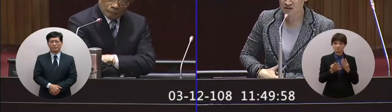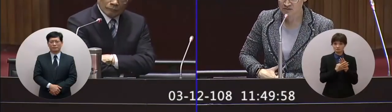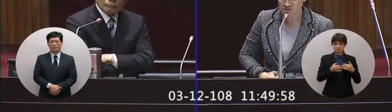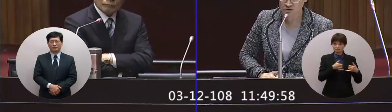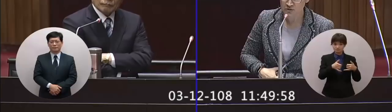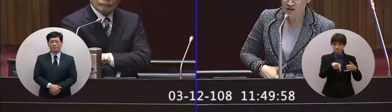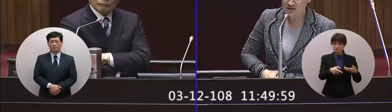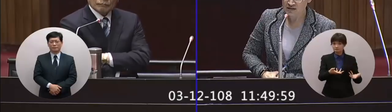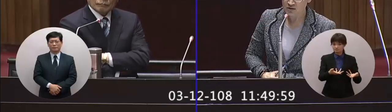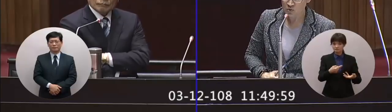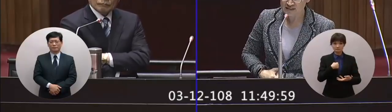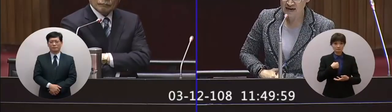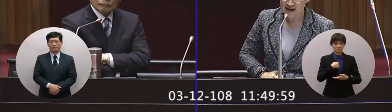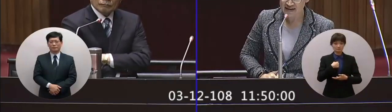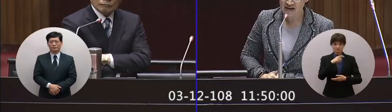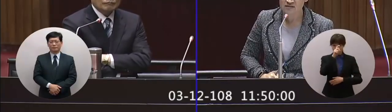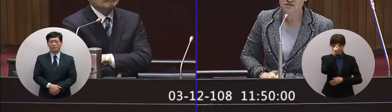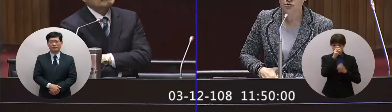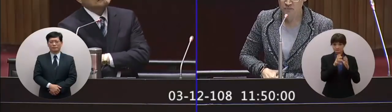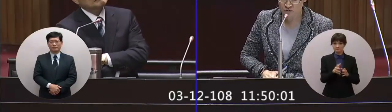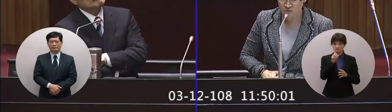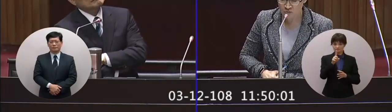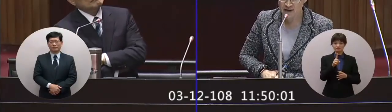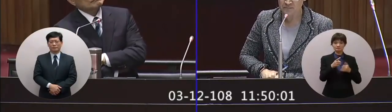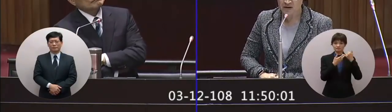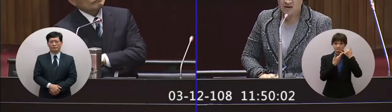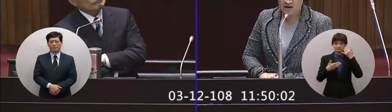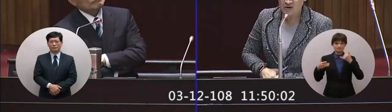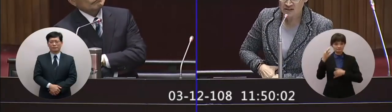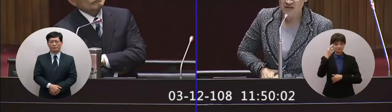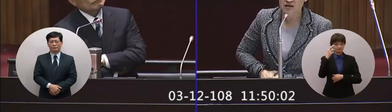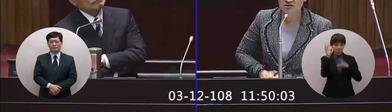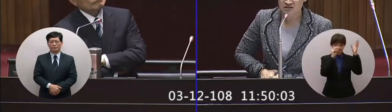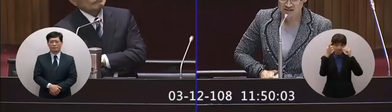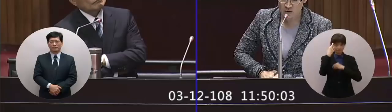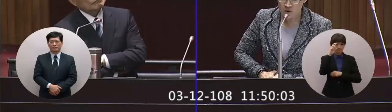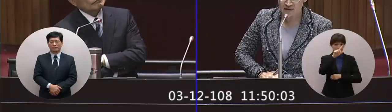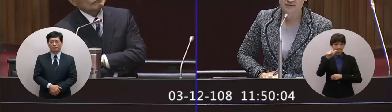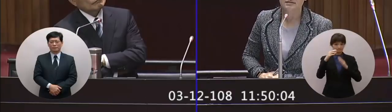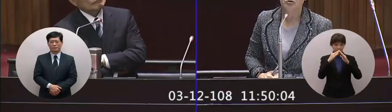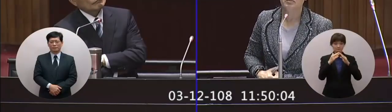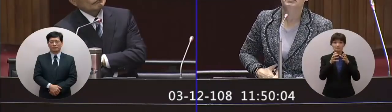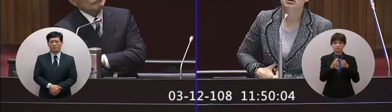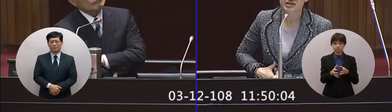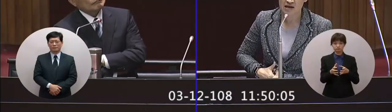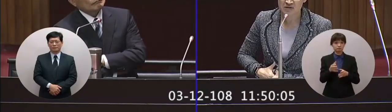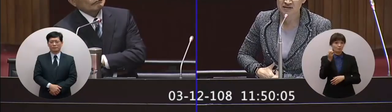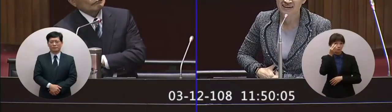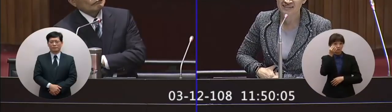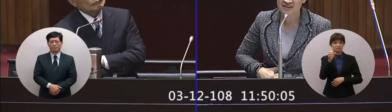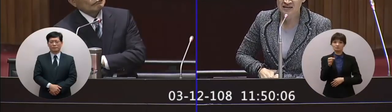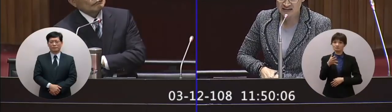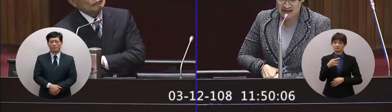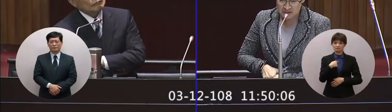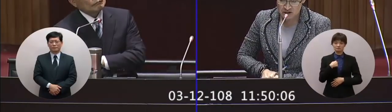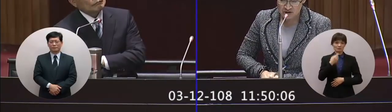点就是要争取成立国家海洋资源博物馆。那为什么要设置在花莲呢？因为我们面对太平